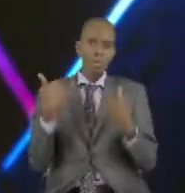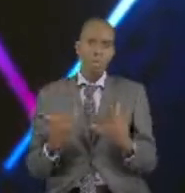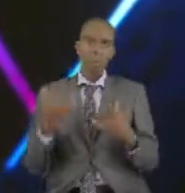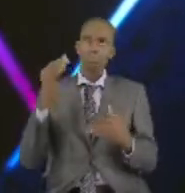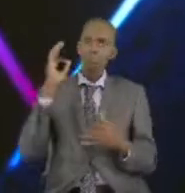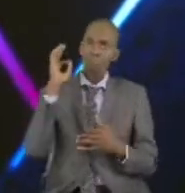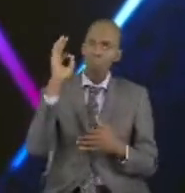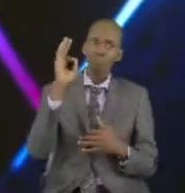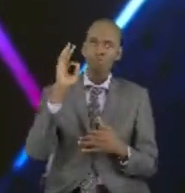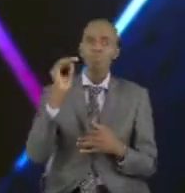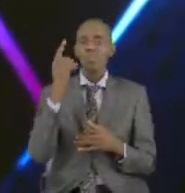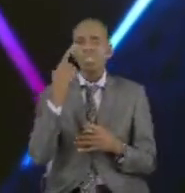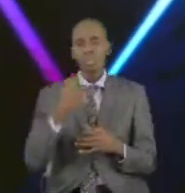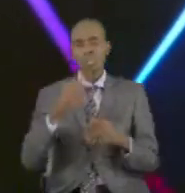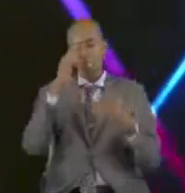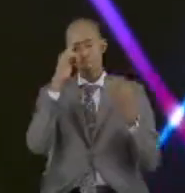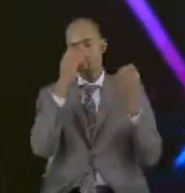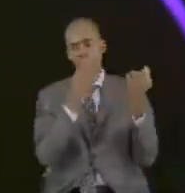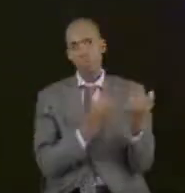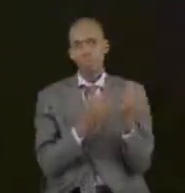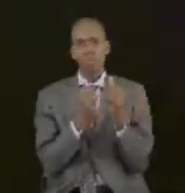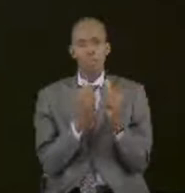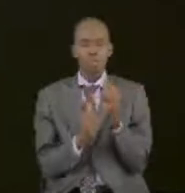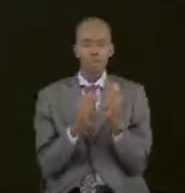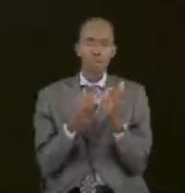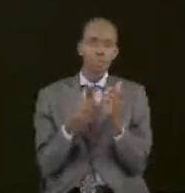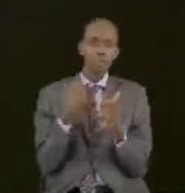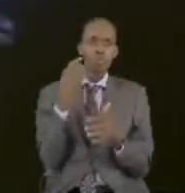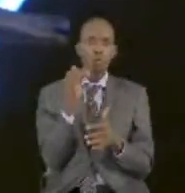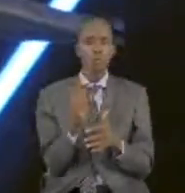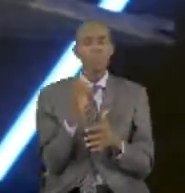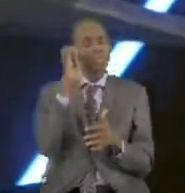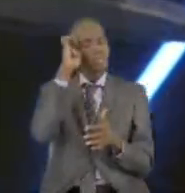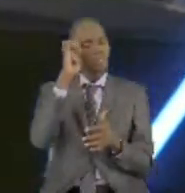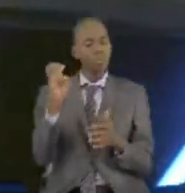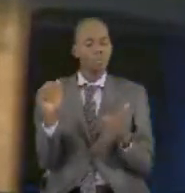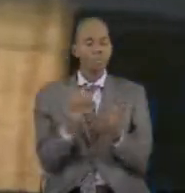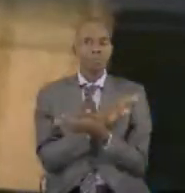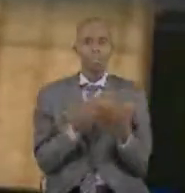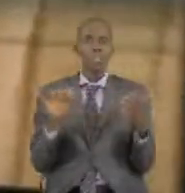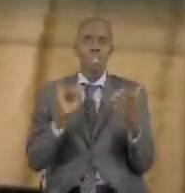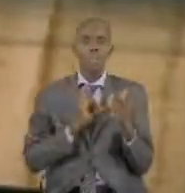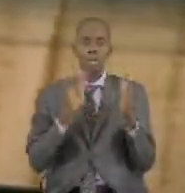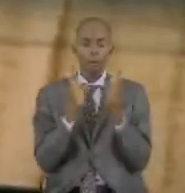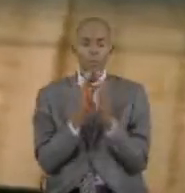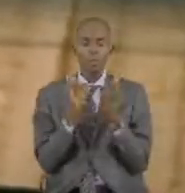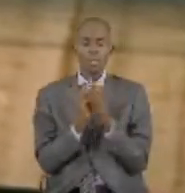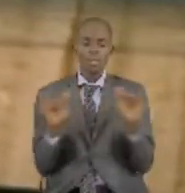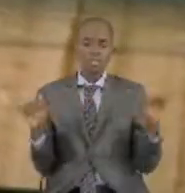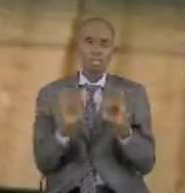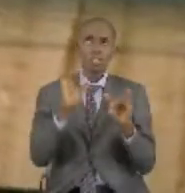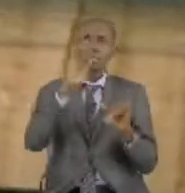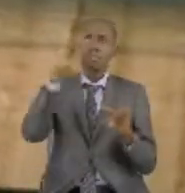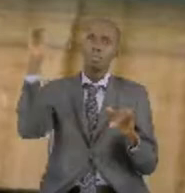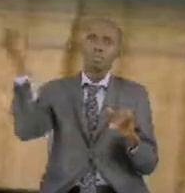annonce maintenant la fois qu'elle s'efforçait alors de détruire je prie que cette même